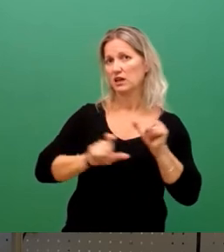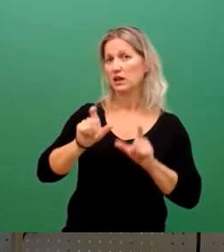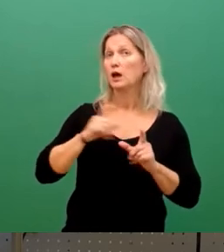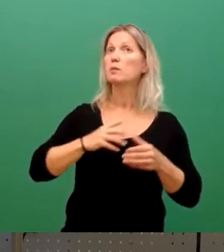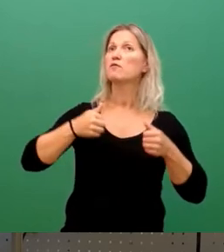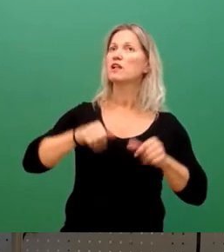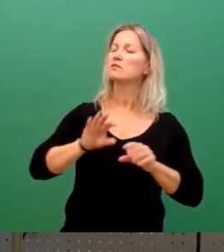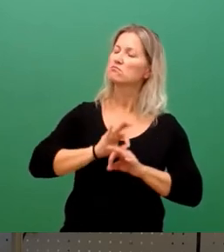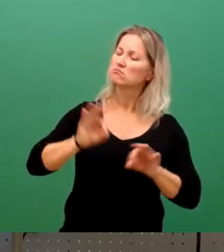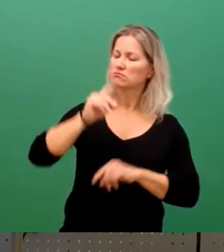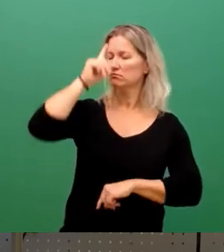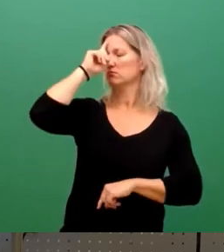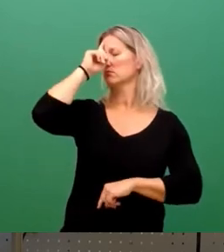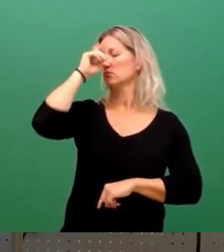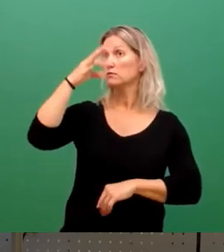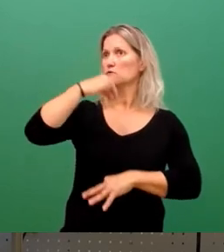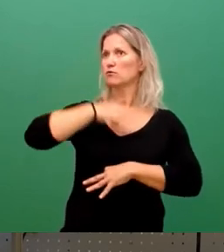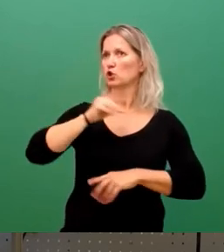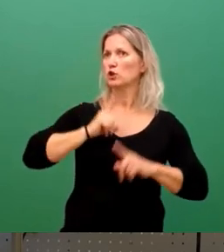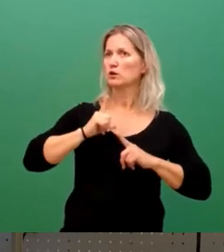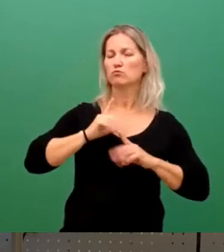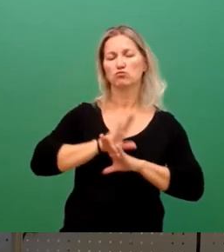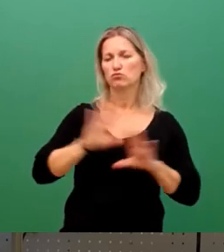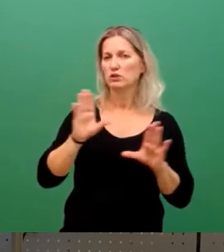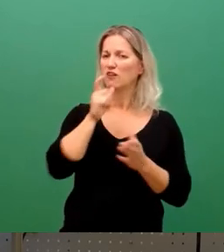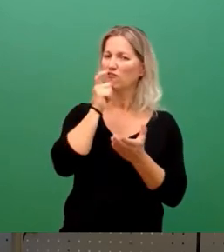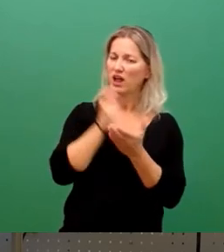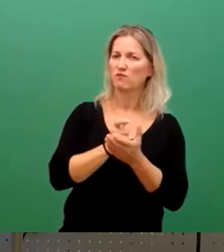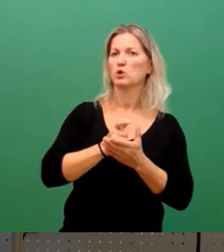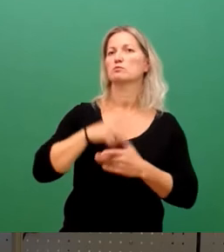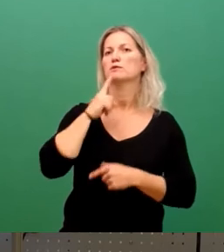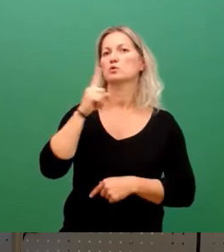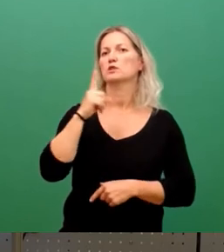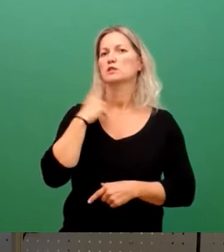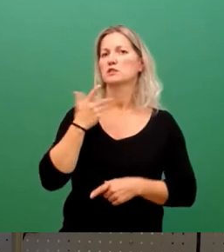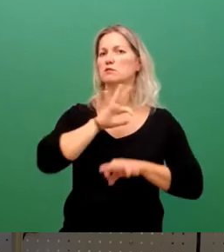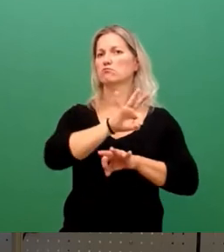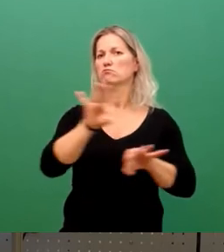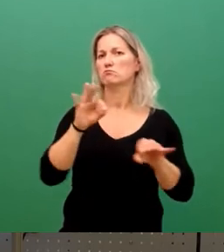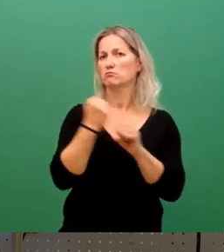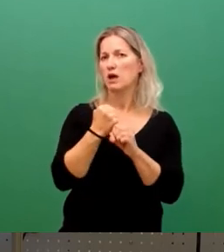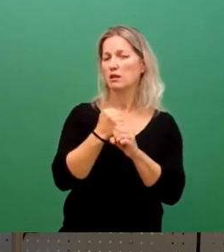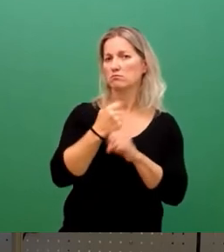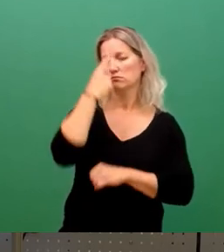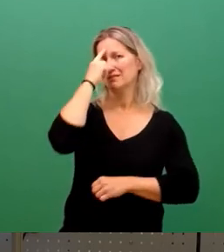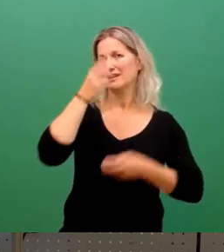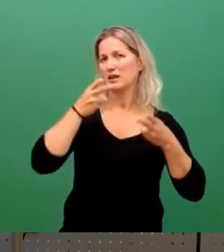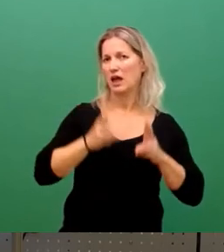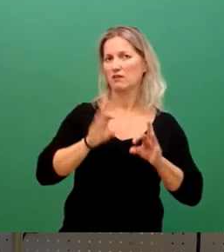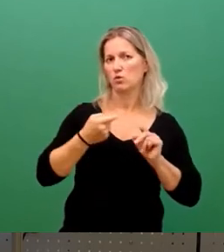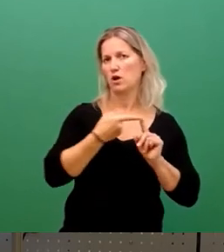Gewissen uneigennützig und verantwortungsbewusst zu erfüllen und Gerechtigkeit gegenüber allen zu üben.